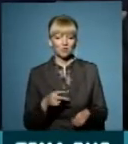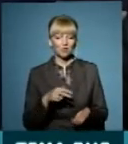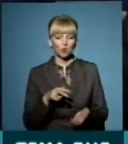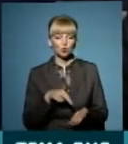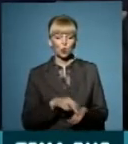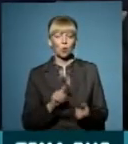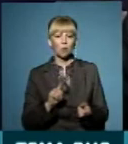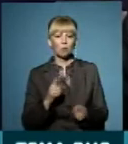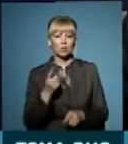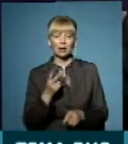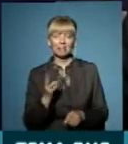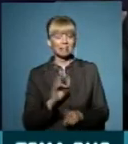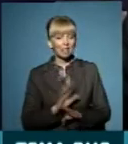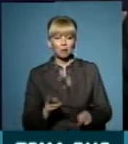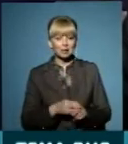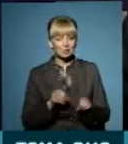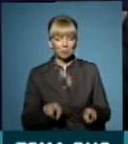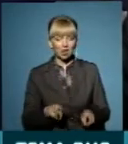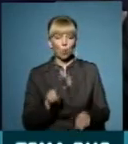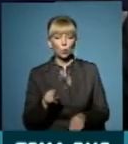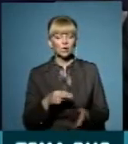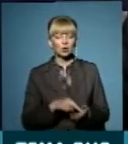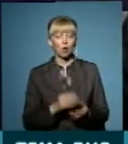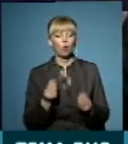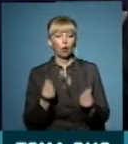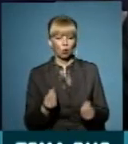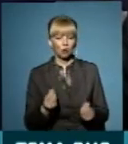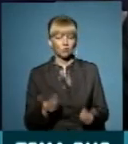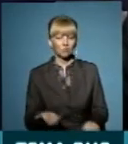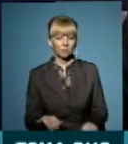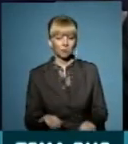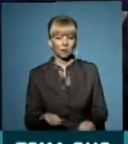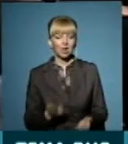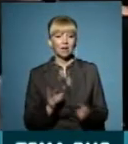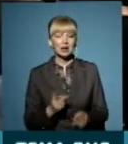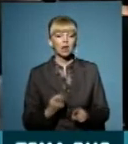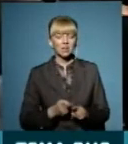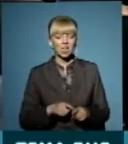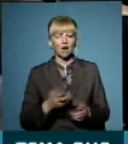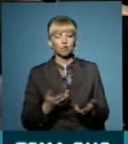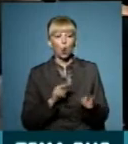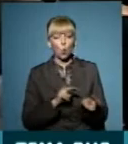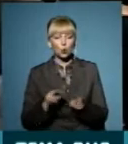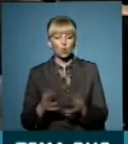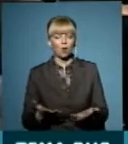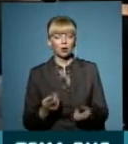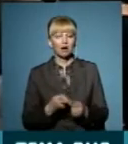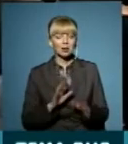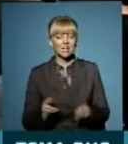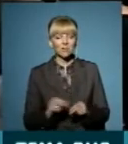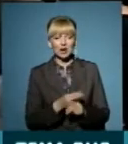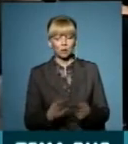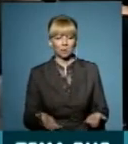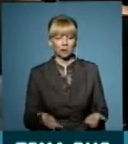Стоїть у них вперше не безпека, а у них стоїть гроші. Як це контролювати? Як це виправити?